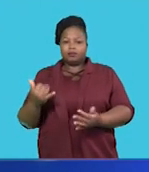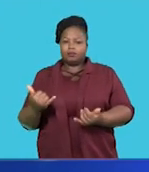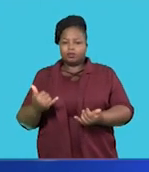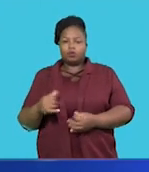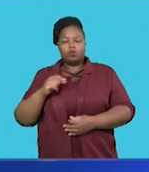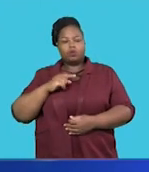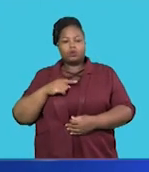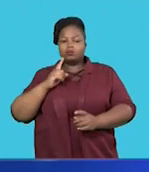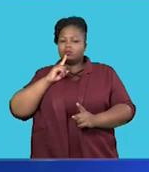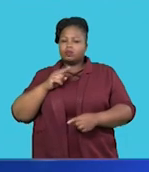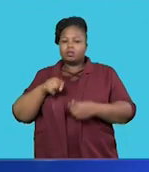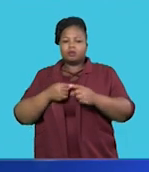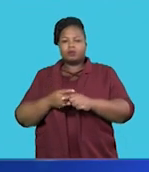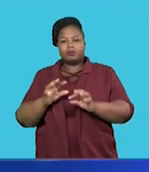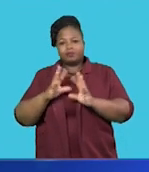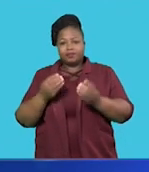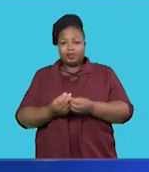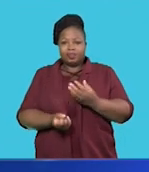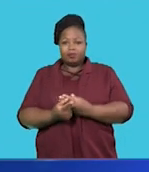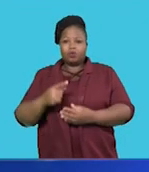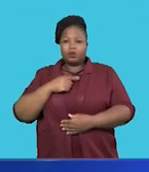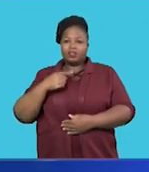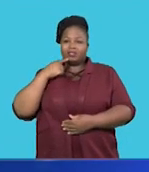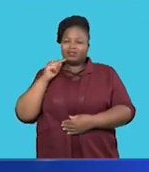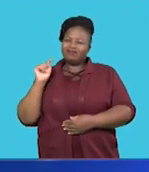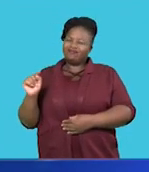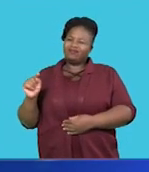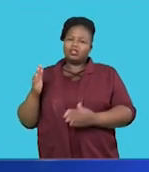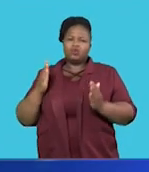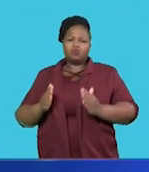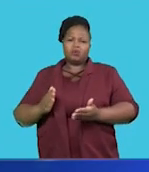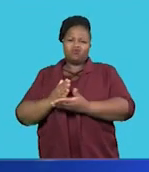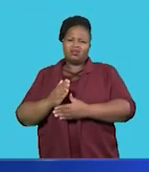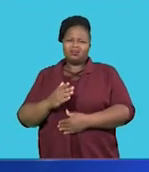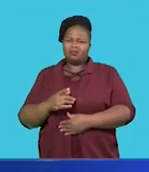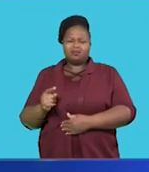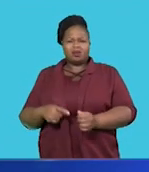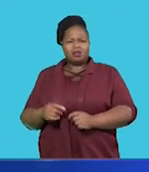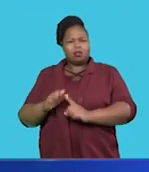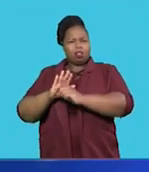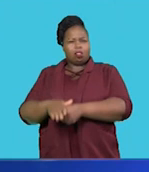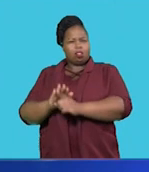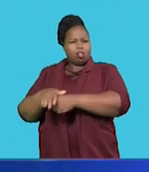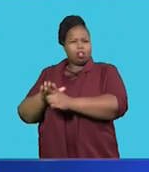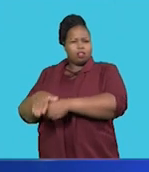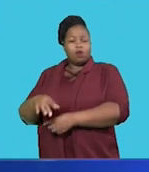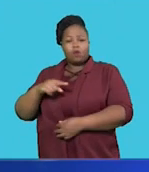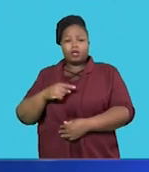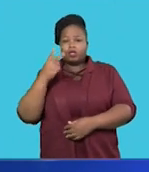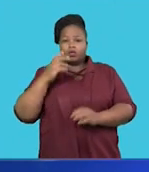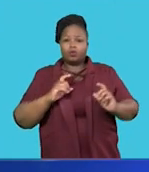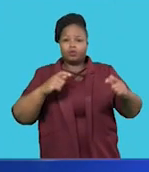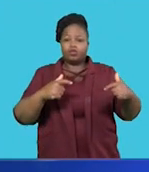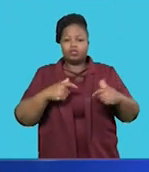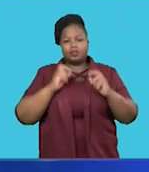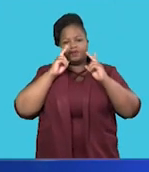ikarabella mabapi le phethoho ya tekano ya Bong Tshebetsong ya yona. Sena se latela ka morao ga gore Komishini e kene temeng ya matsatsi a mabedi ya ho